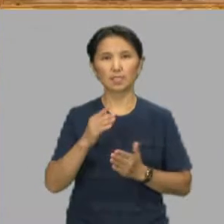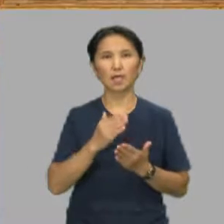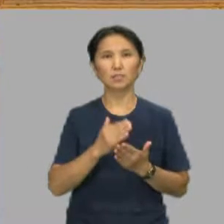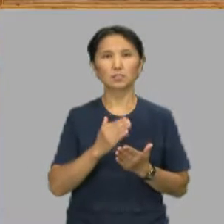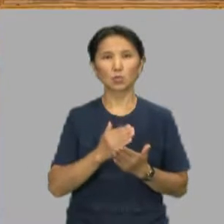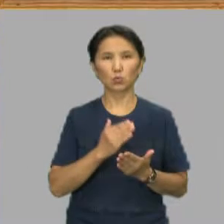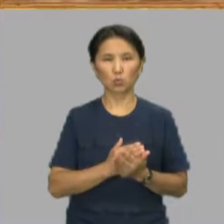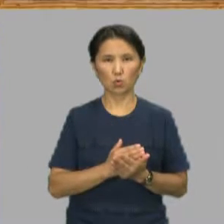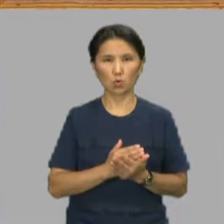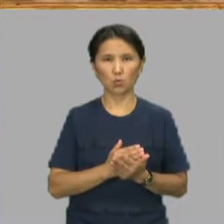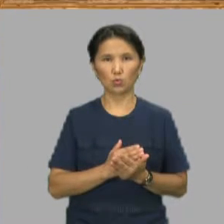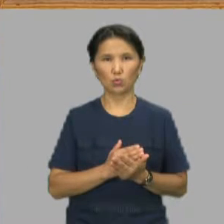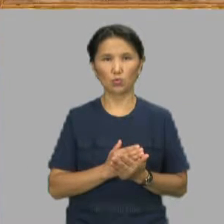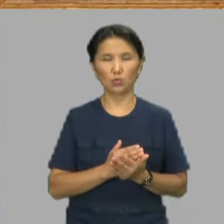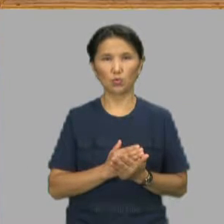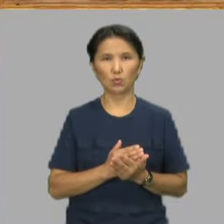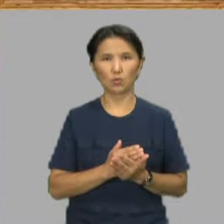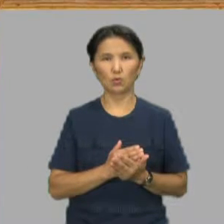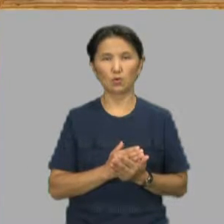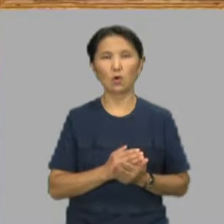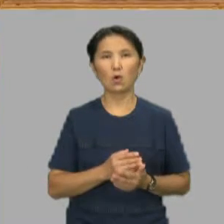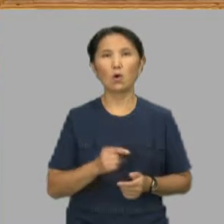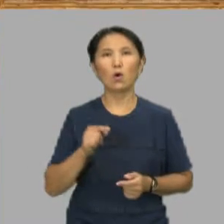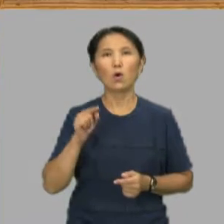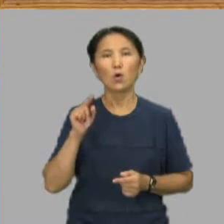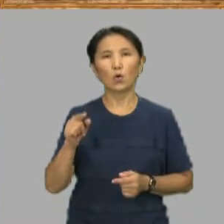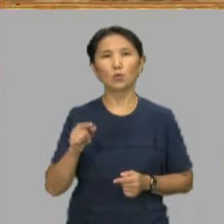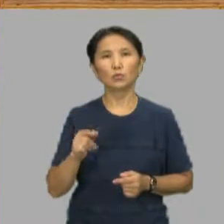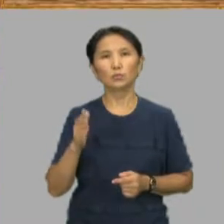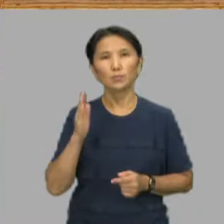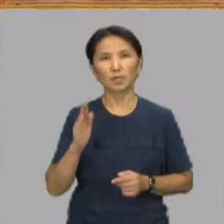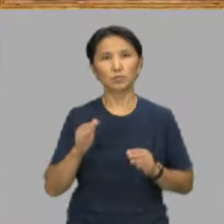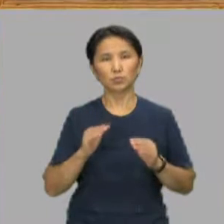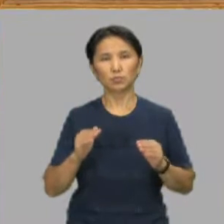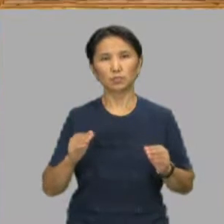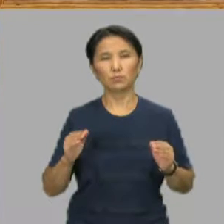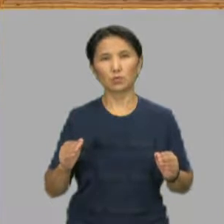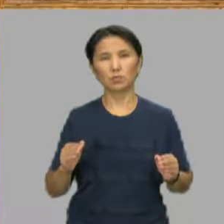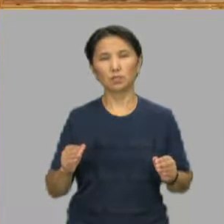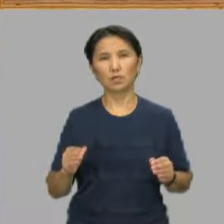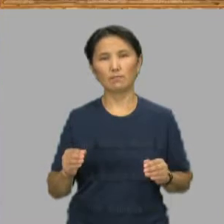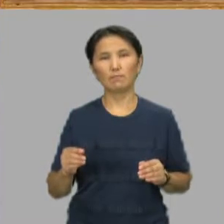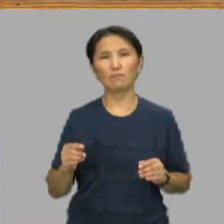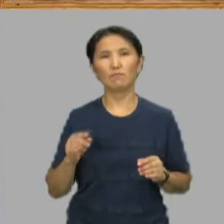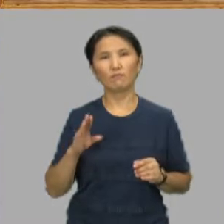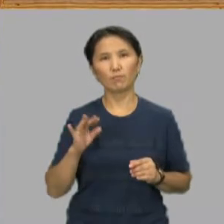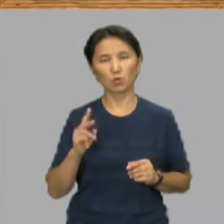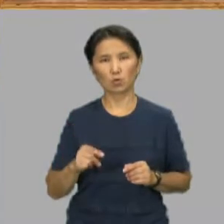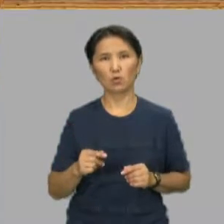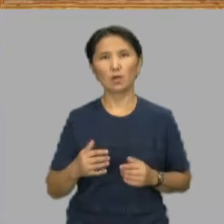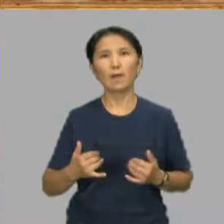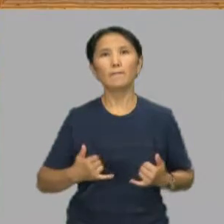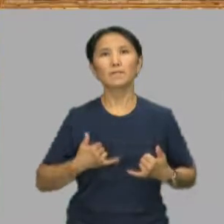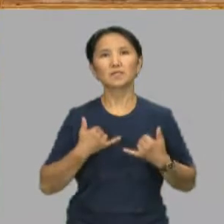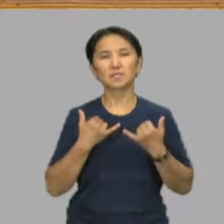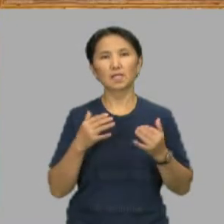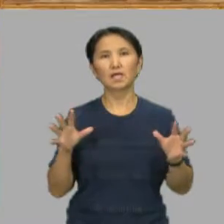Начинается урок. Он пойдет ребятам впрок. Постарайтесь